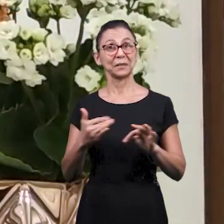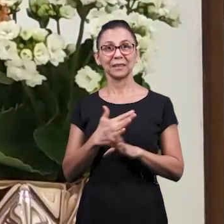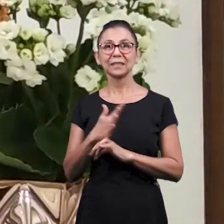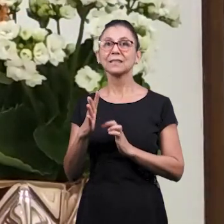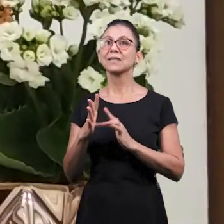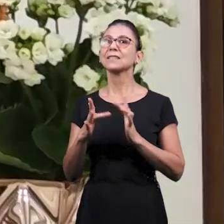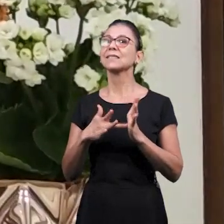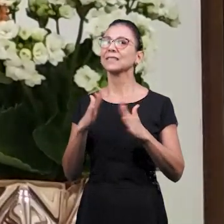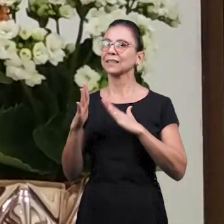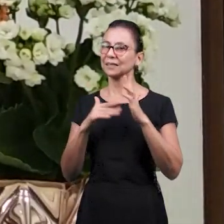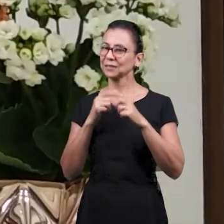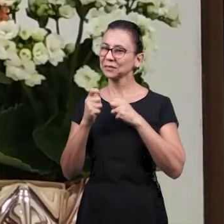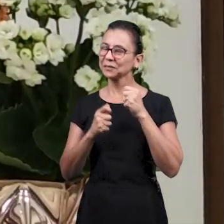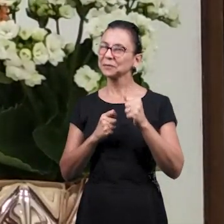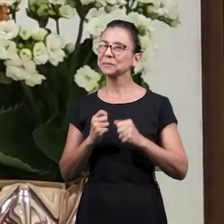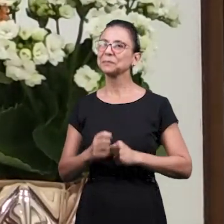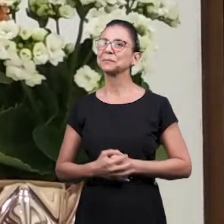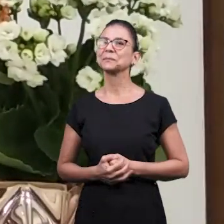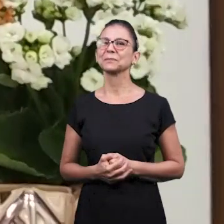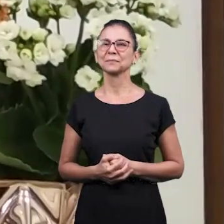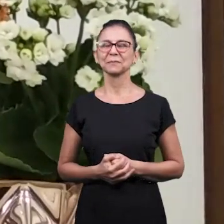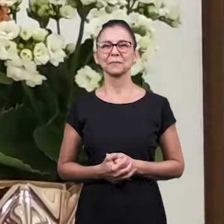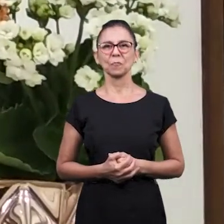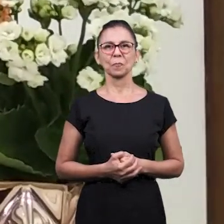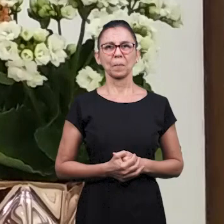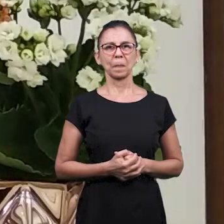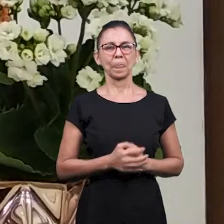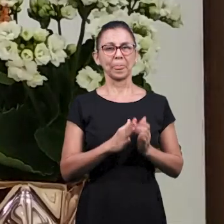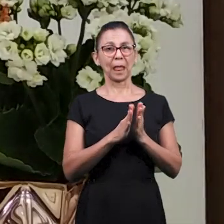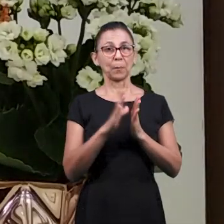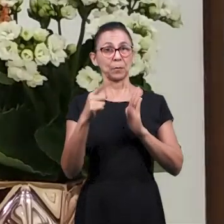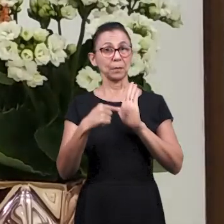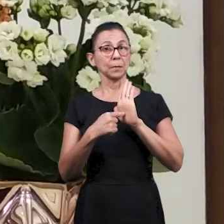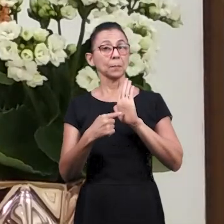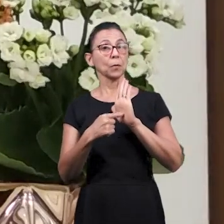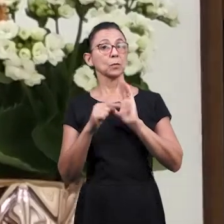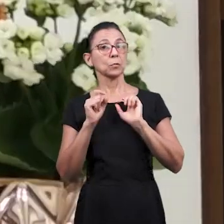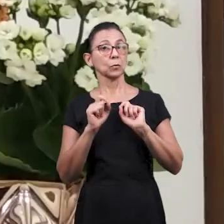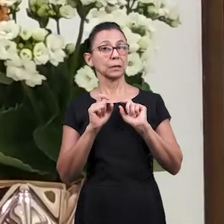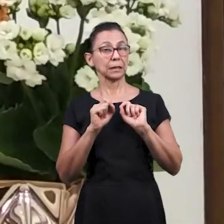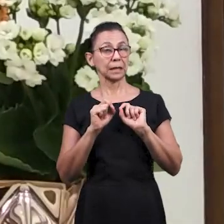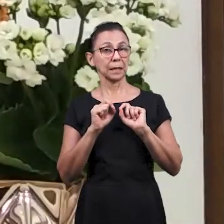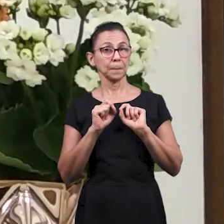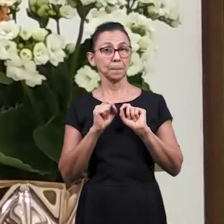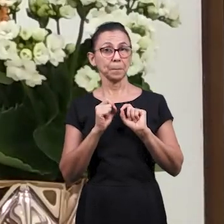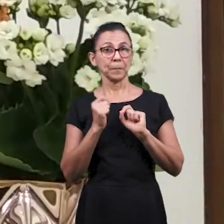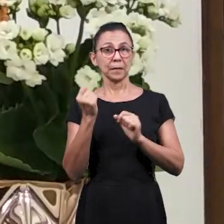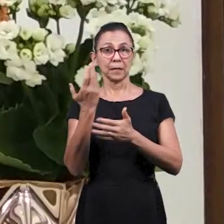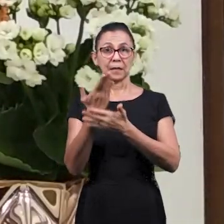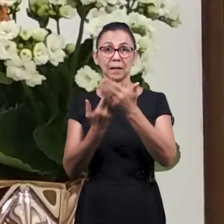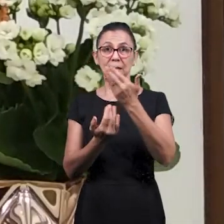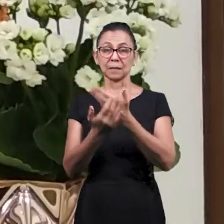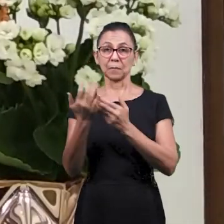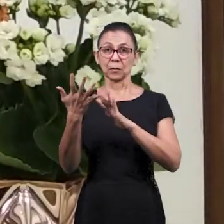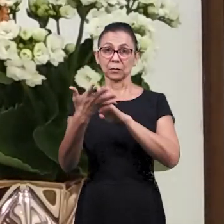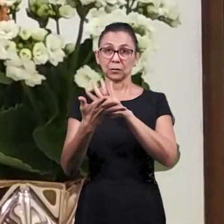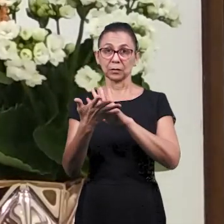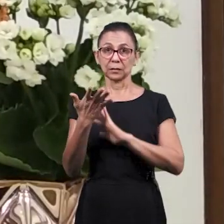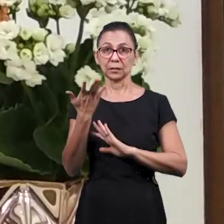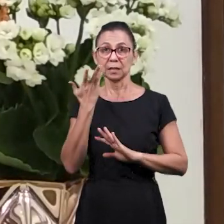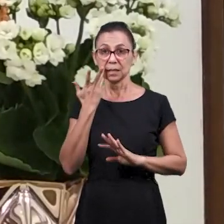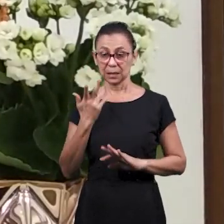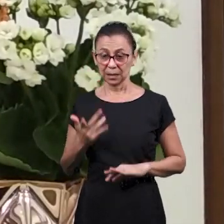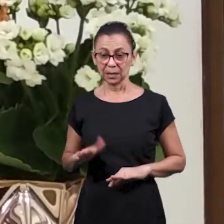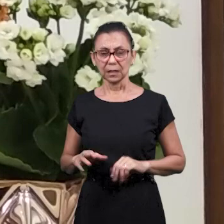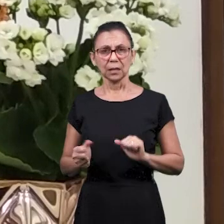Слава нашему Иисусу! Слово Божие говорит нам, что из уст младенцев и грудных детей